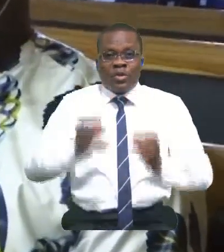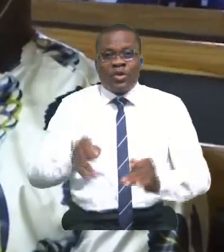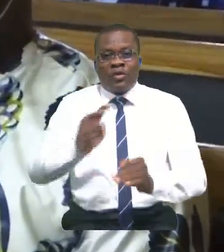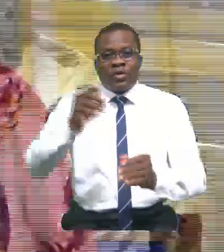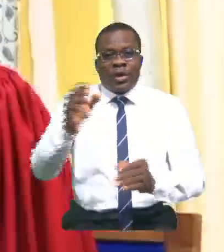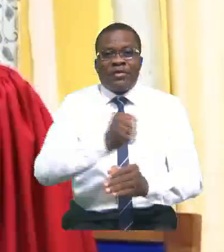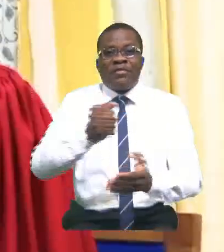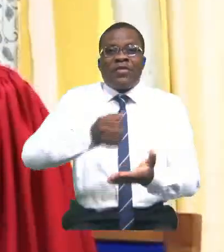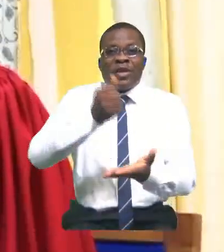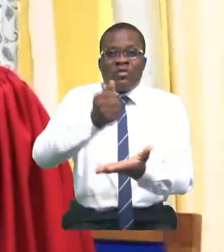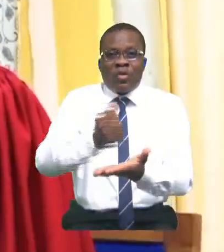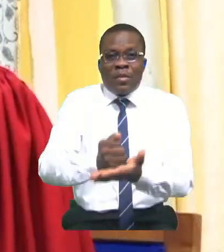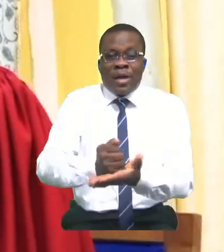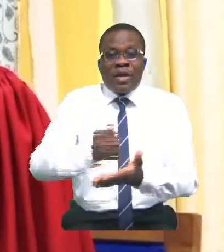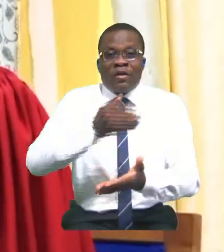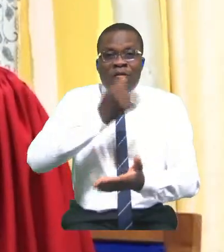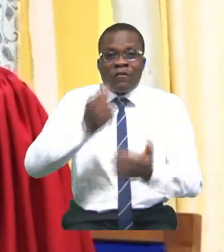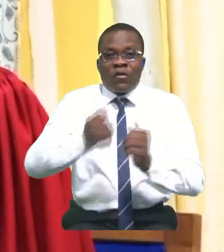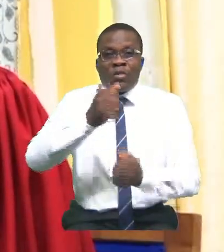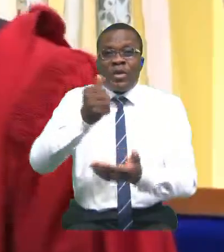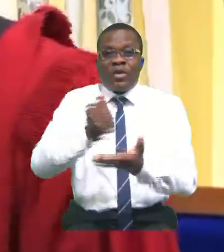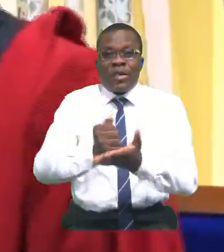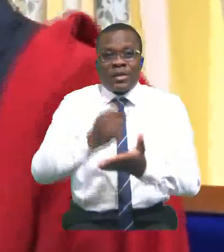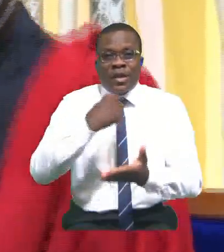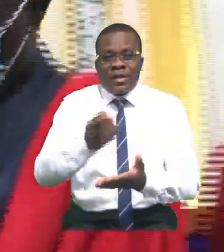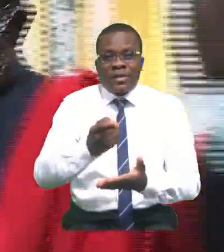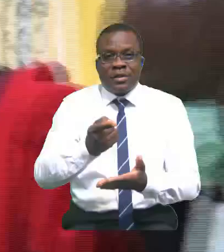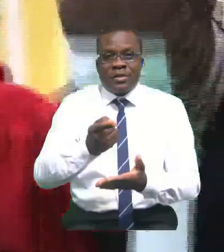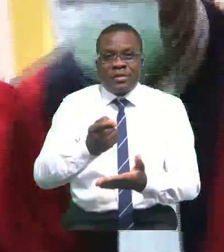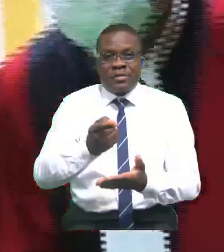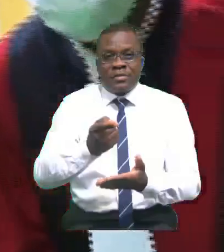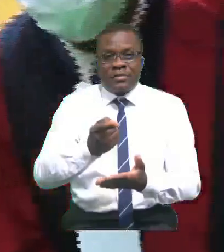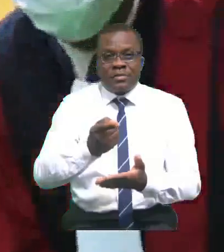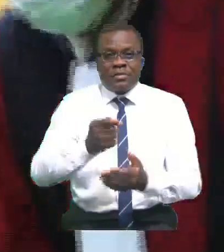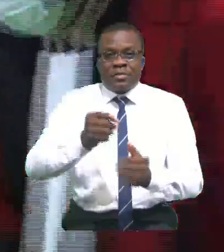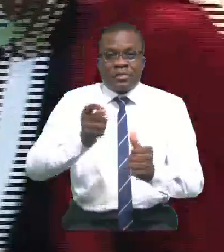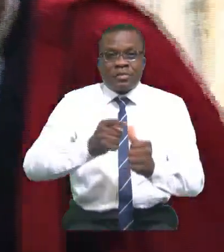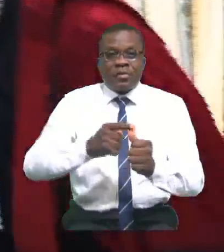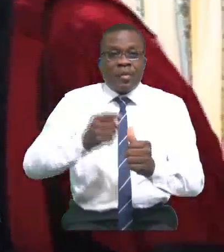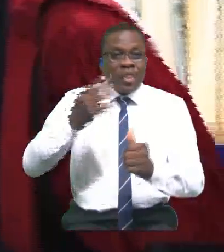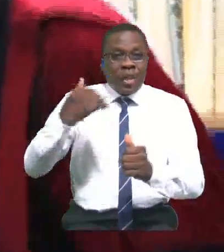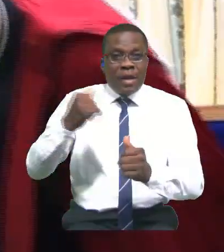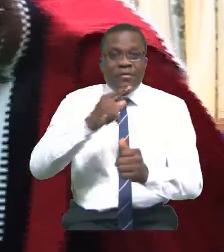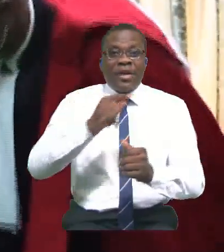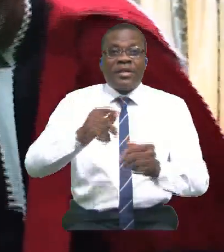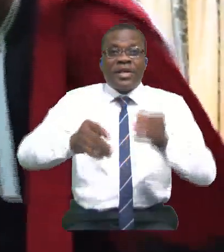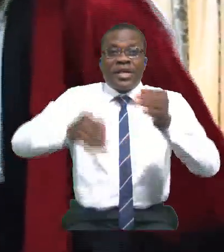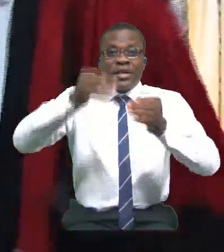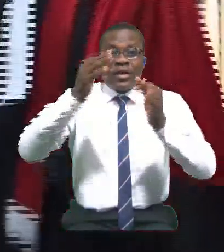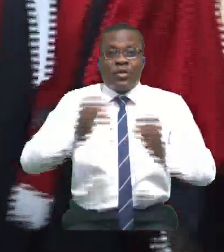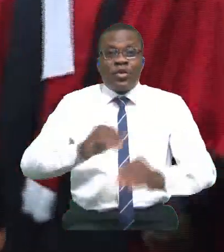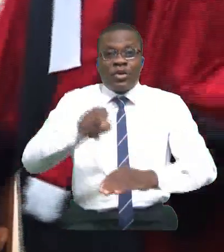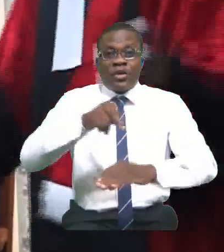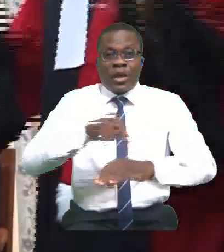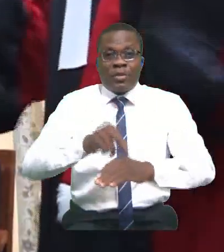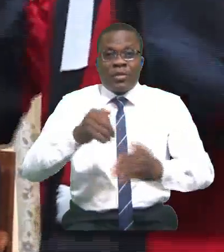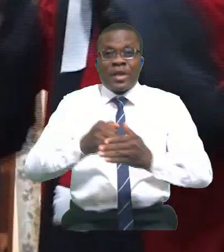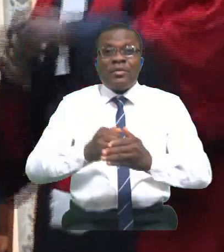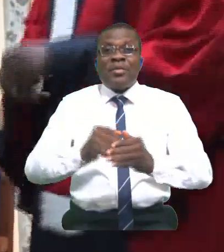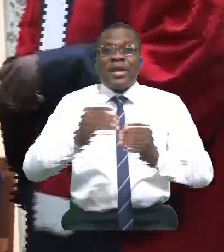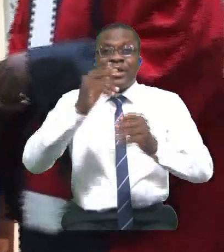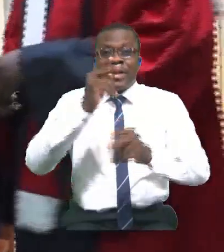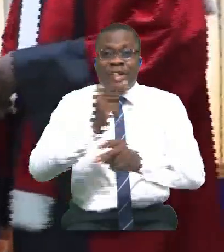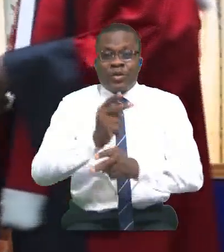marques vos meilleur Marc j'allais dire précédemment procureur de la République près le tribunal de première